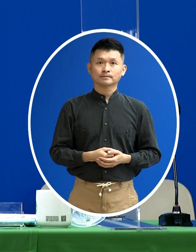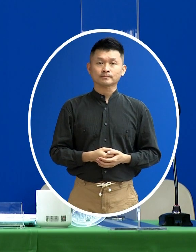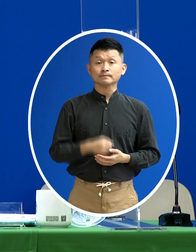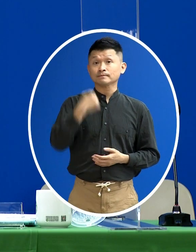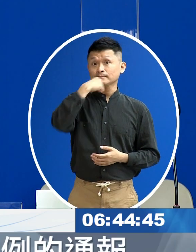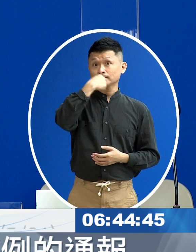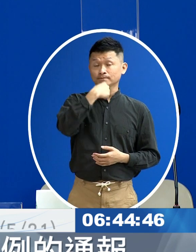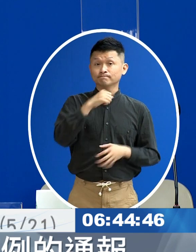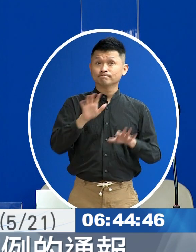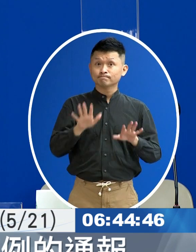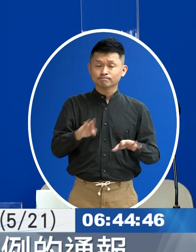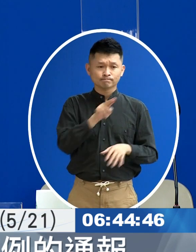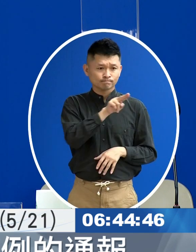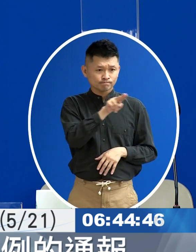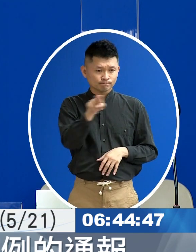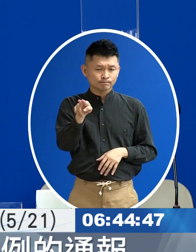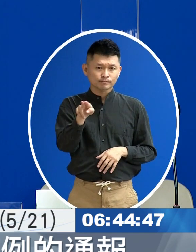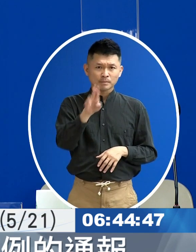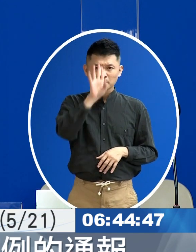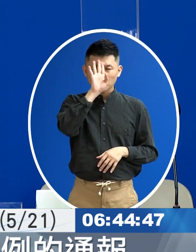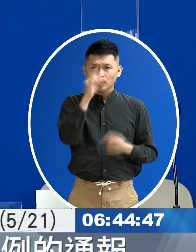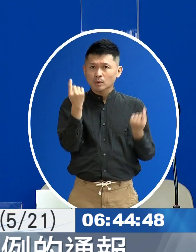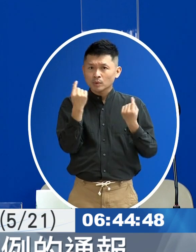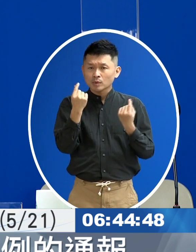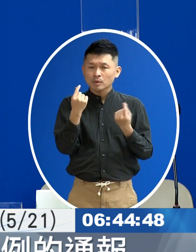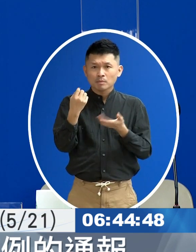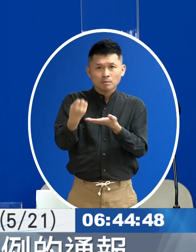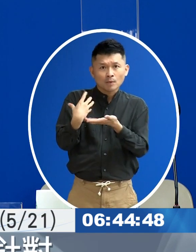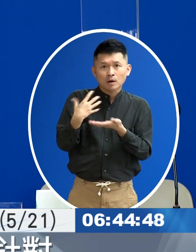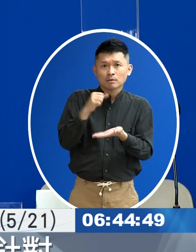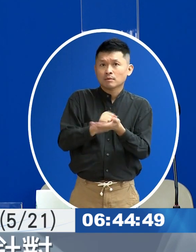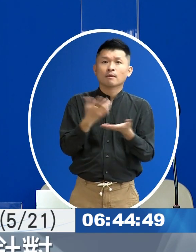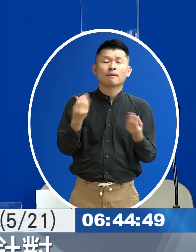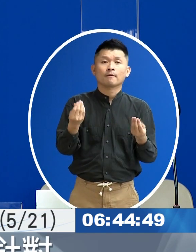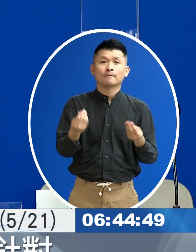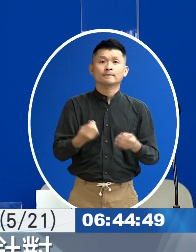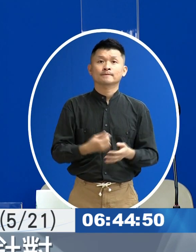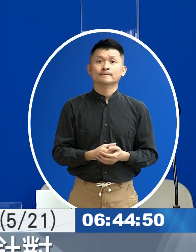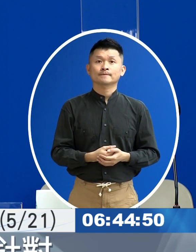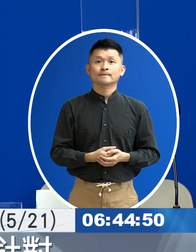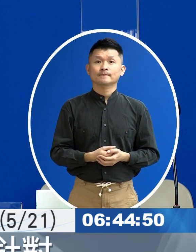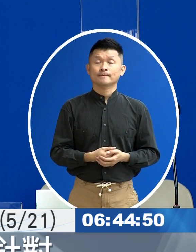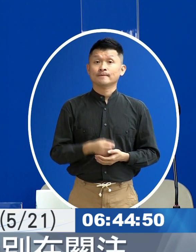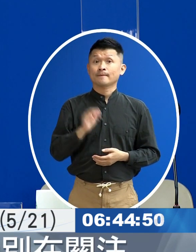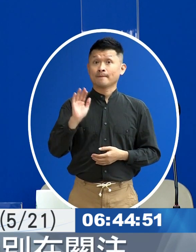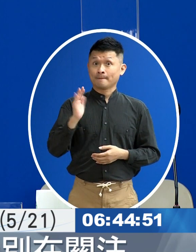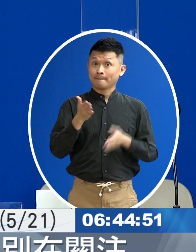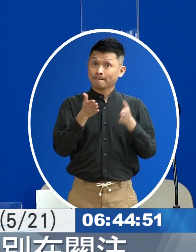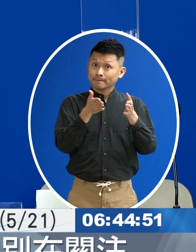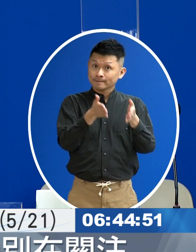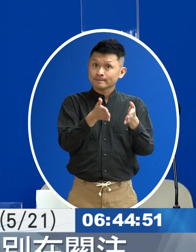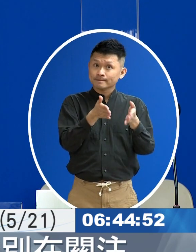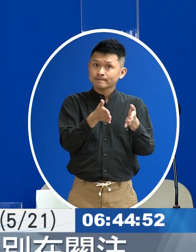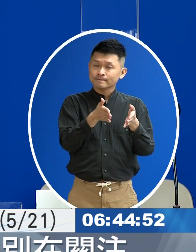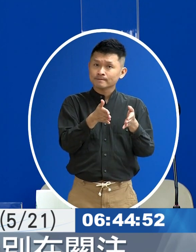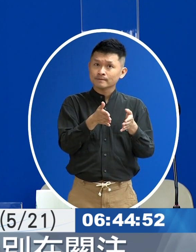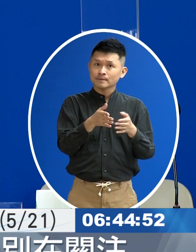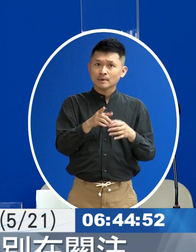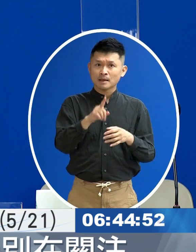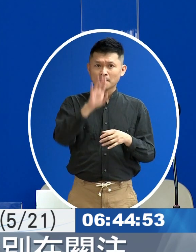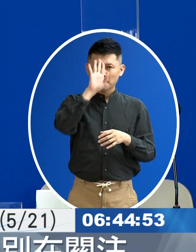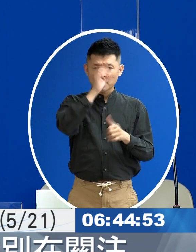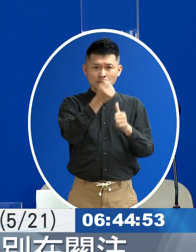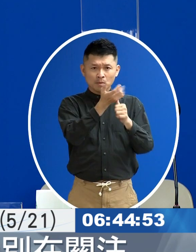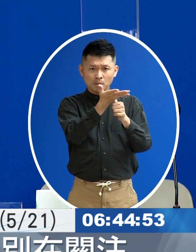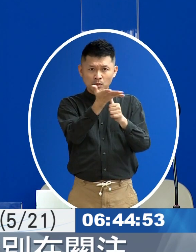台湾目前并没有疑似病例的一个通报啦，不过就是我们也针对像类似这样的疫情也